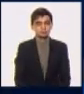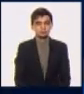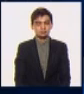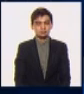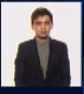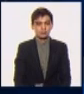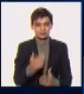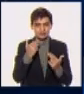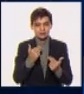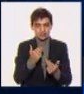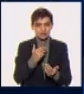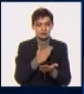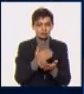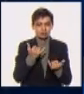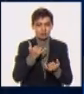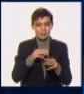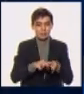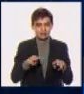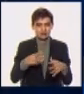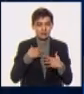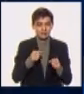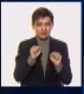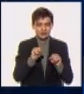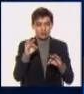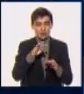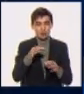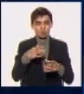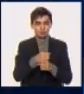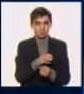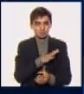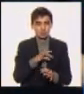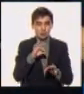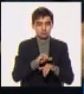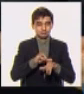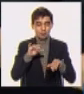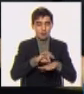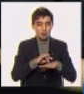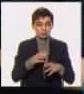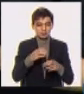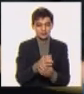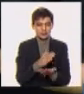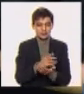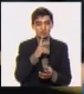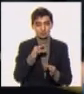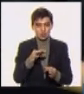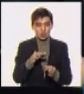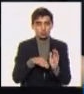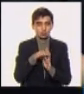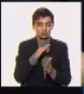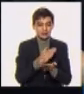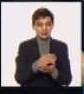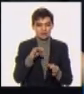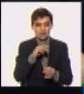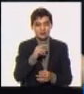до коллега сегодня министерстве здравоохранения сообщили об уменьшении прироста заболевших новый случай по большей степени выявляют в ходе